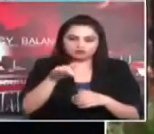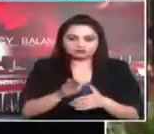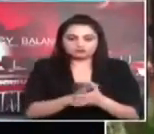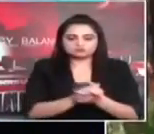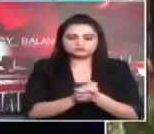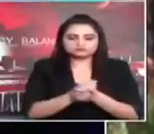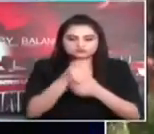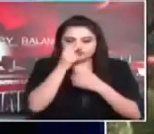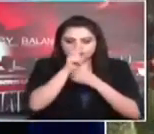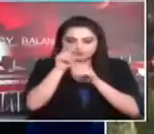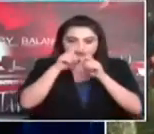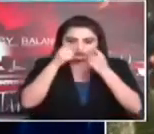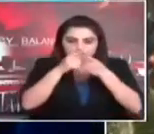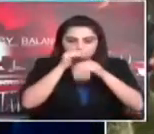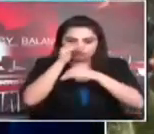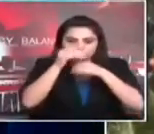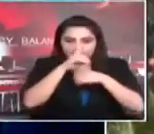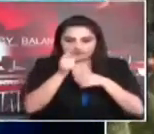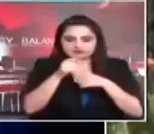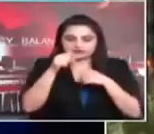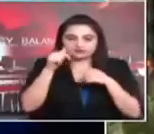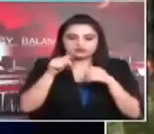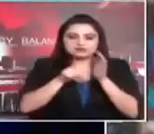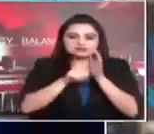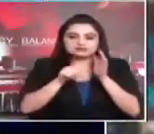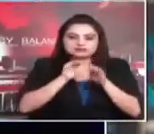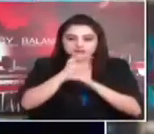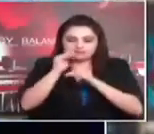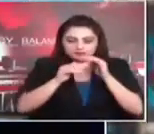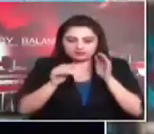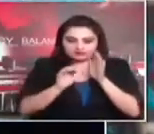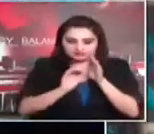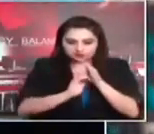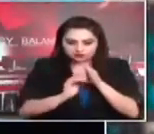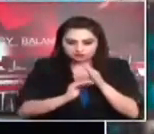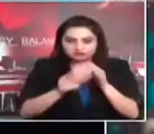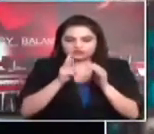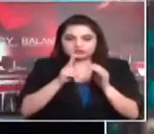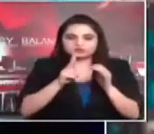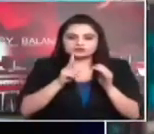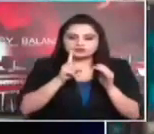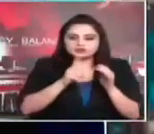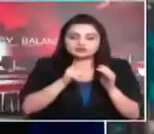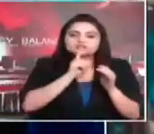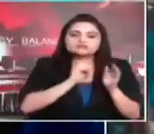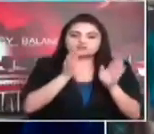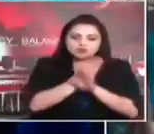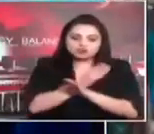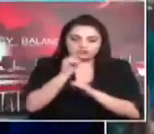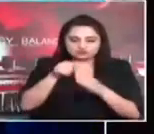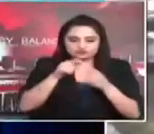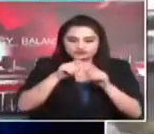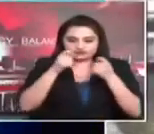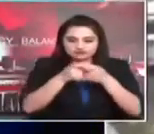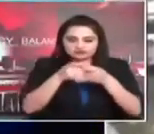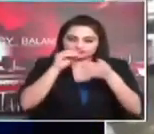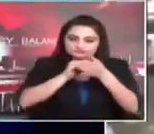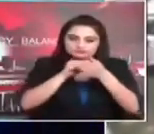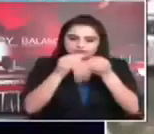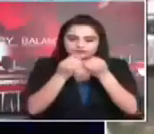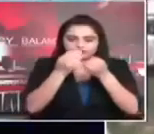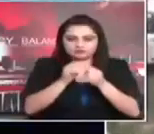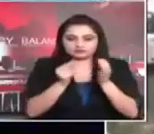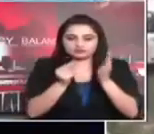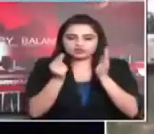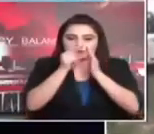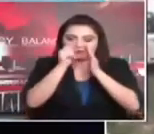पर्यटकीय क्षेत्रको विकासका लागि तत्कालीन जिल्ला विकास समितिले 21 वर्ष अघि नै यस क्षेत्रलाई सूचीकृत गरेको थियो, तर भौतिक